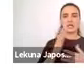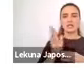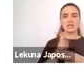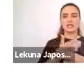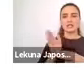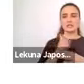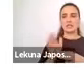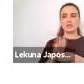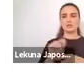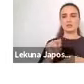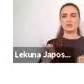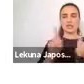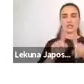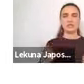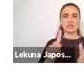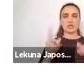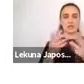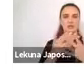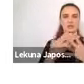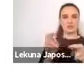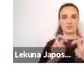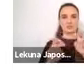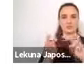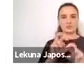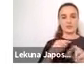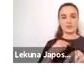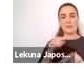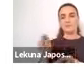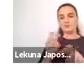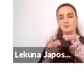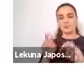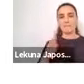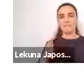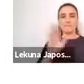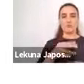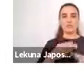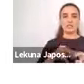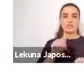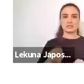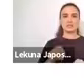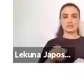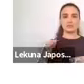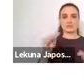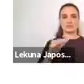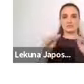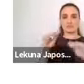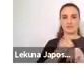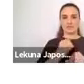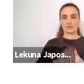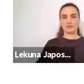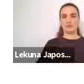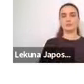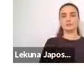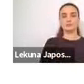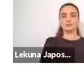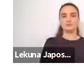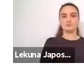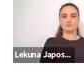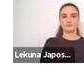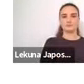შენ ასეთი ისინი მოძებნე, მე ამას მოძებნი, მოდი ახლა ეს ნაწილი ავაწყოთ და